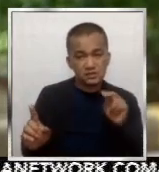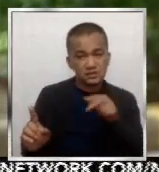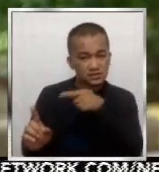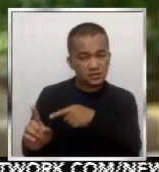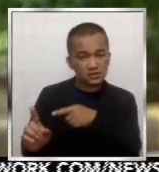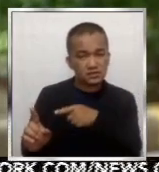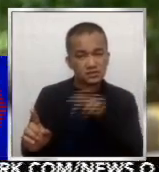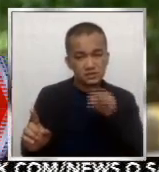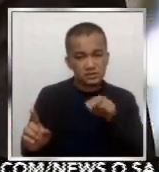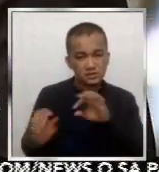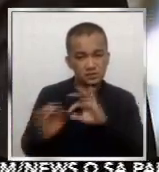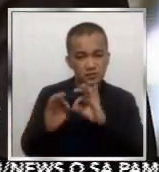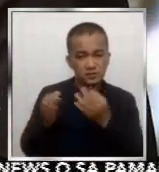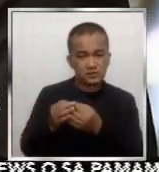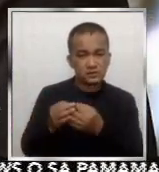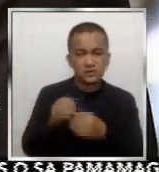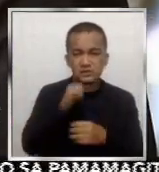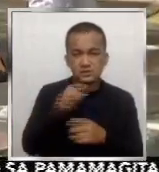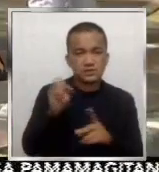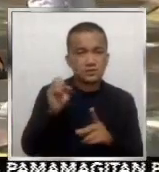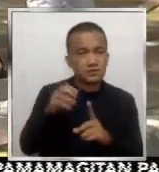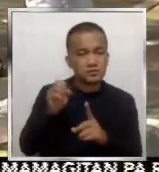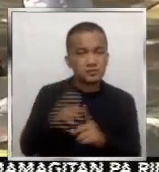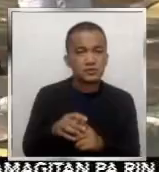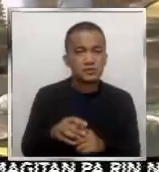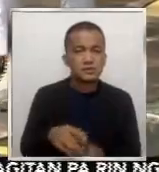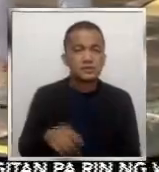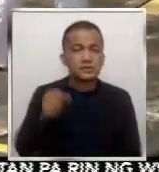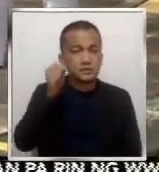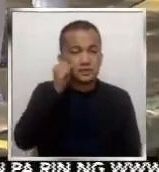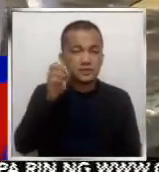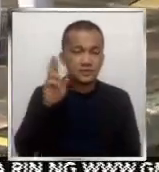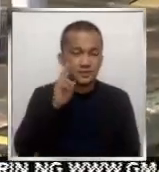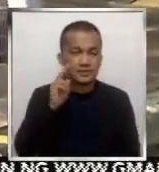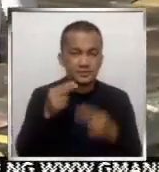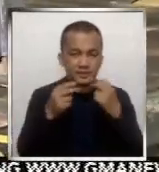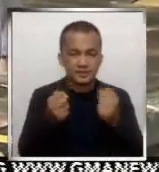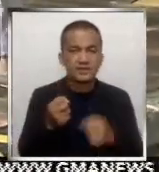hindi sila ma-expose. Salima Refrán, nakatutok, 24 oras.